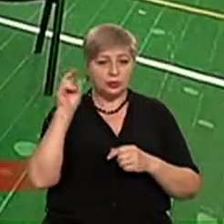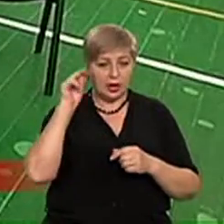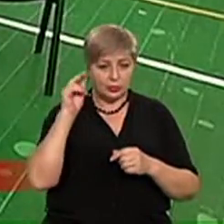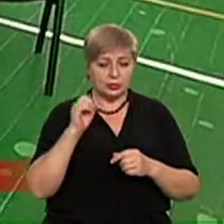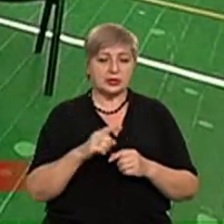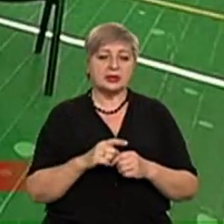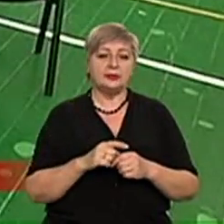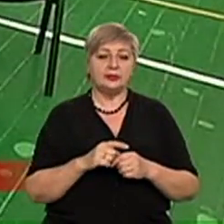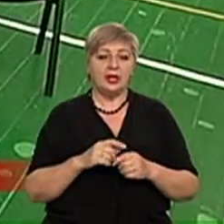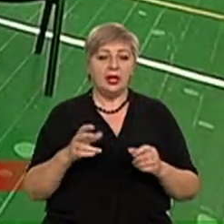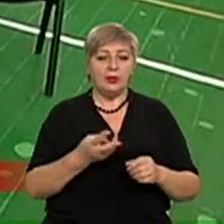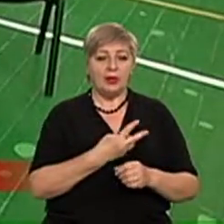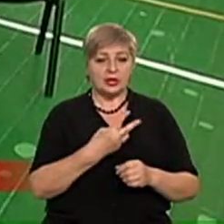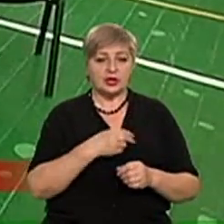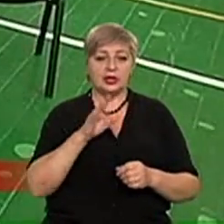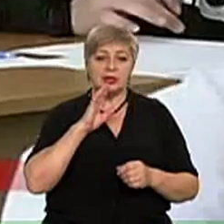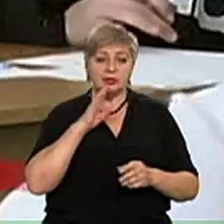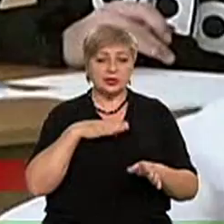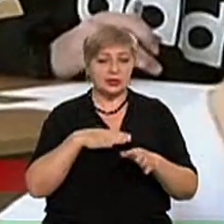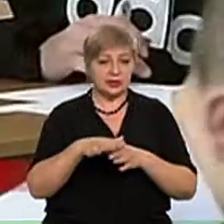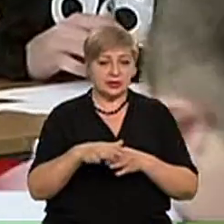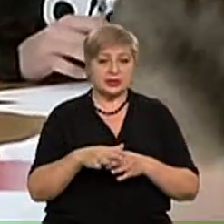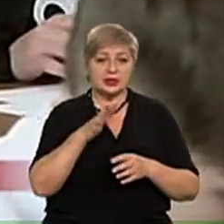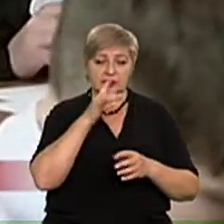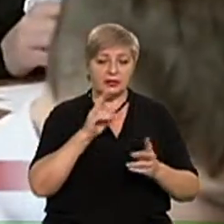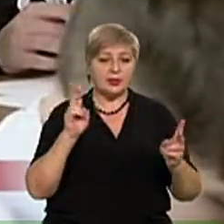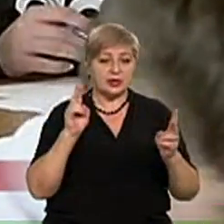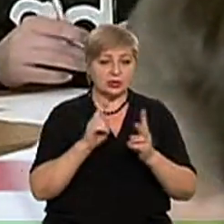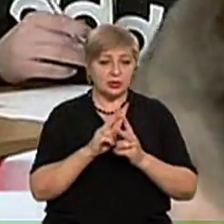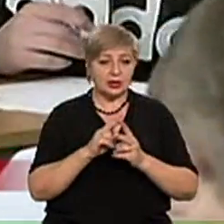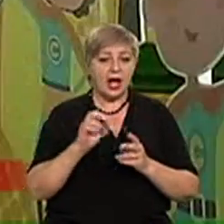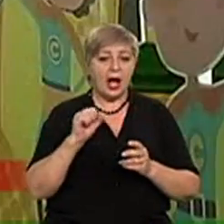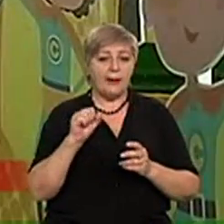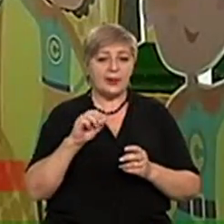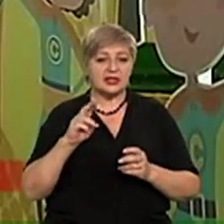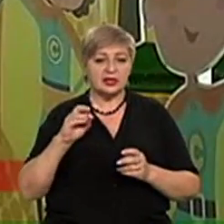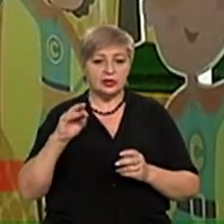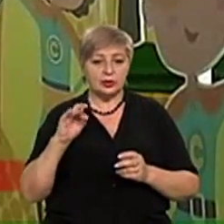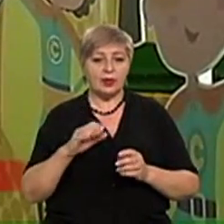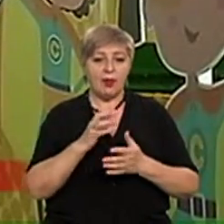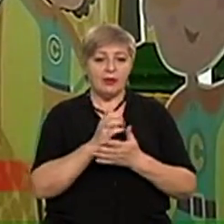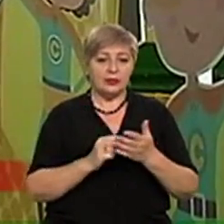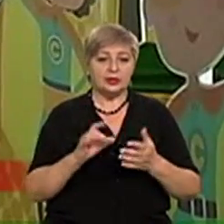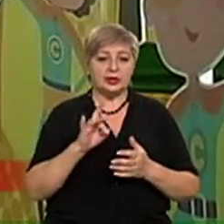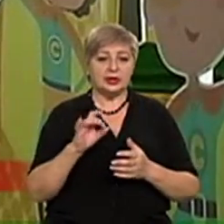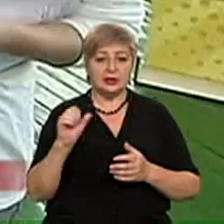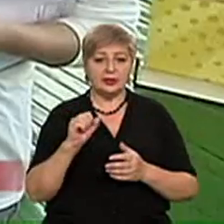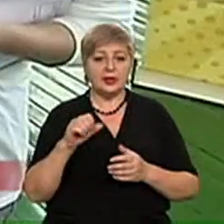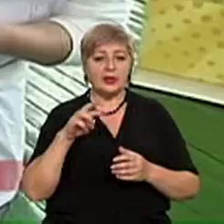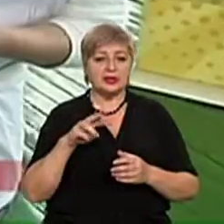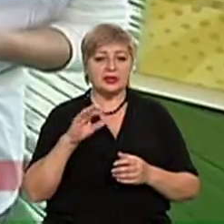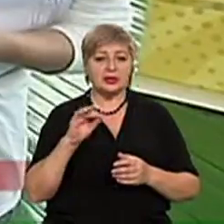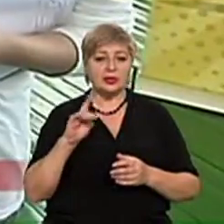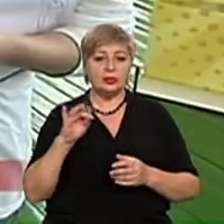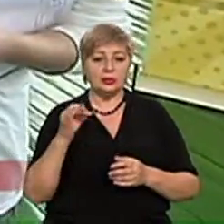что-то. Бажання дівчинки здійснилося під час мотиваційної зустрічі з амбасадором фонду Ріната Ахметова Максимом Сікурою.